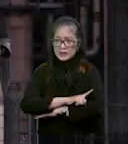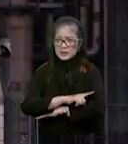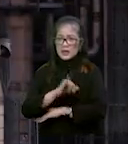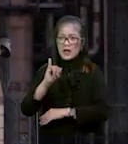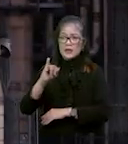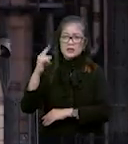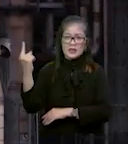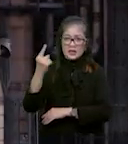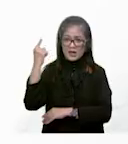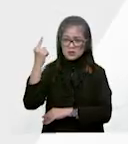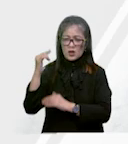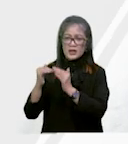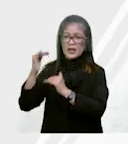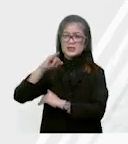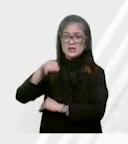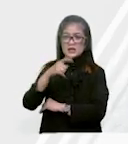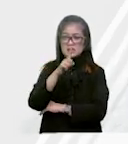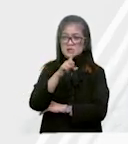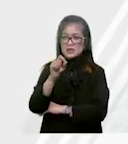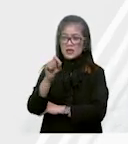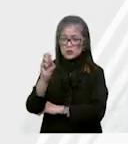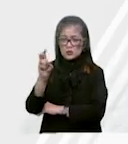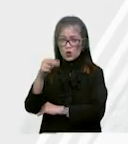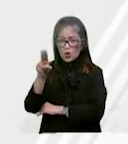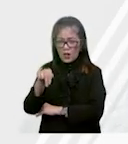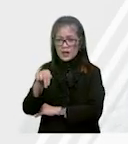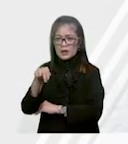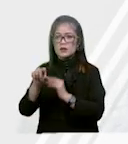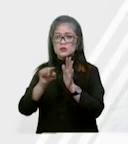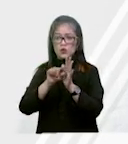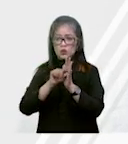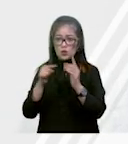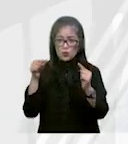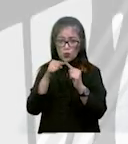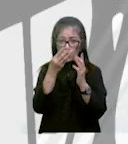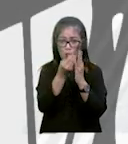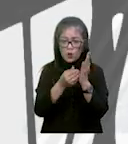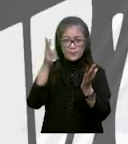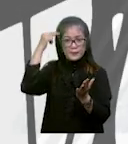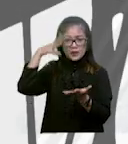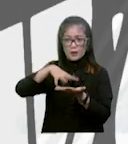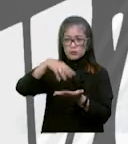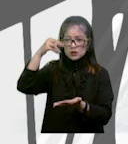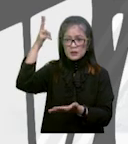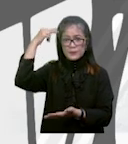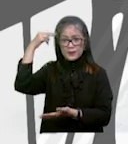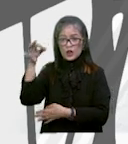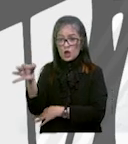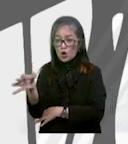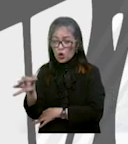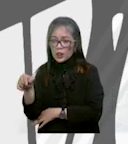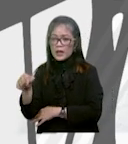100 dolar berdasarkan undang-undang hubungan keuangan antara pemerintah pusat dan Pemda yang menjadi dasar dana